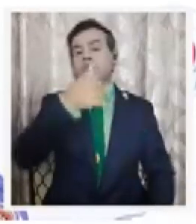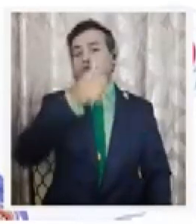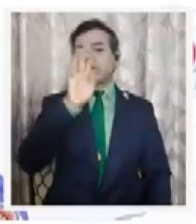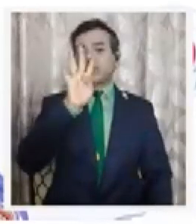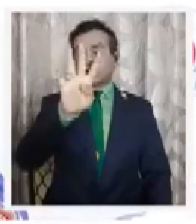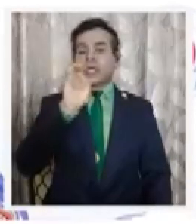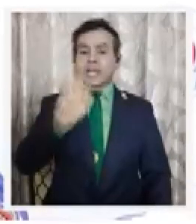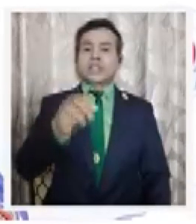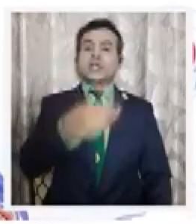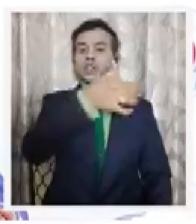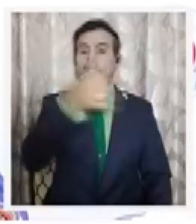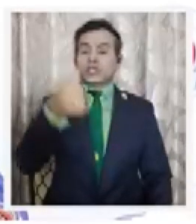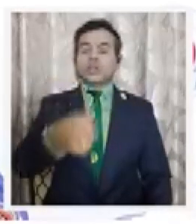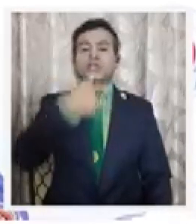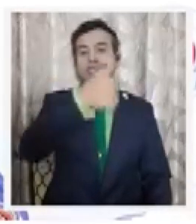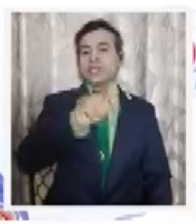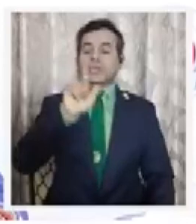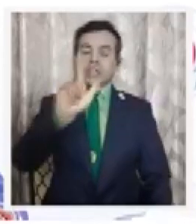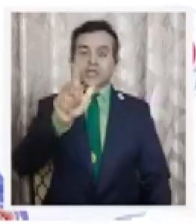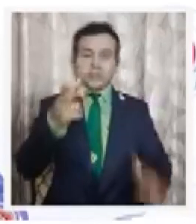2,99,199 জন। বর্তমানে কোয়ারেন্টাইনে আছেন